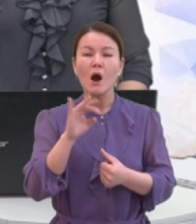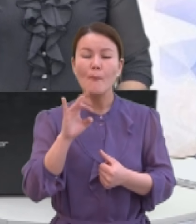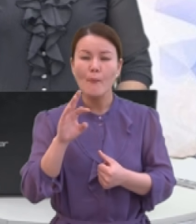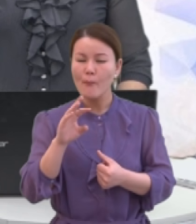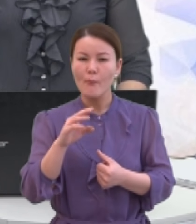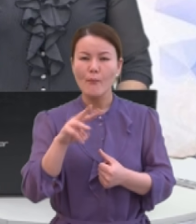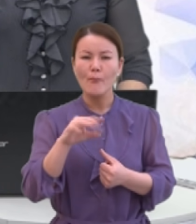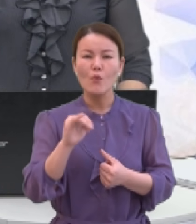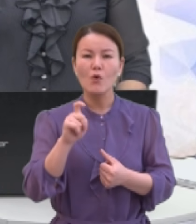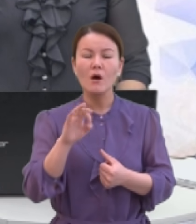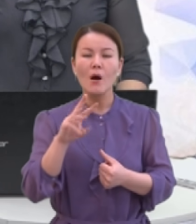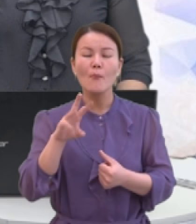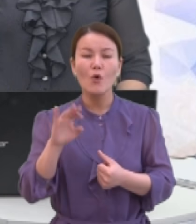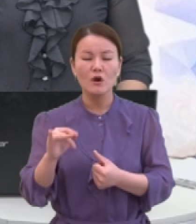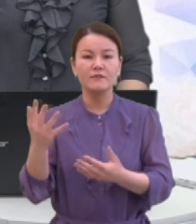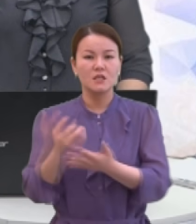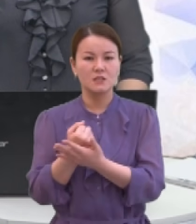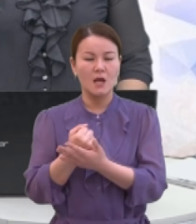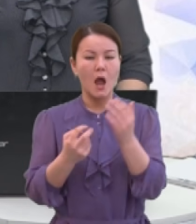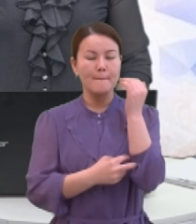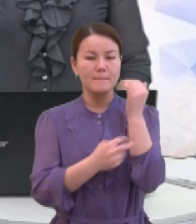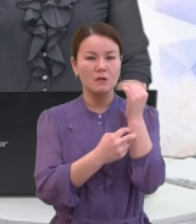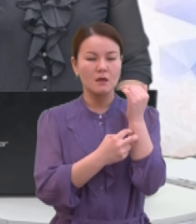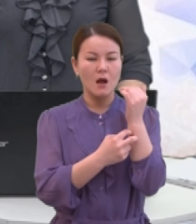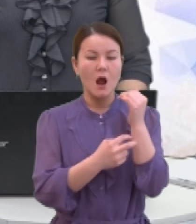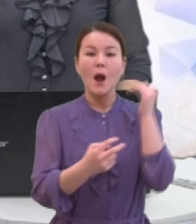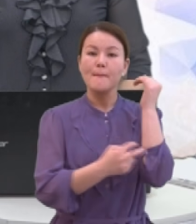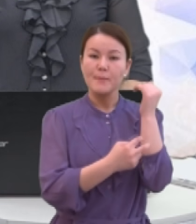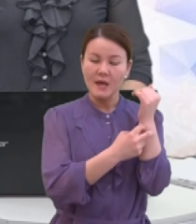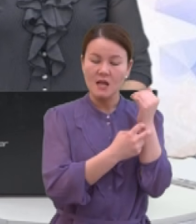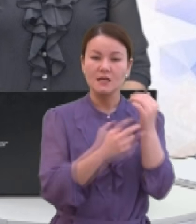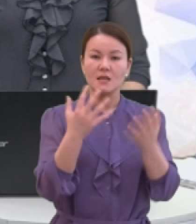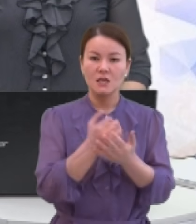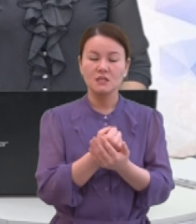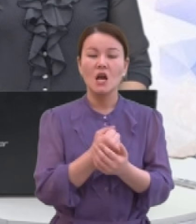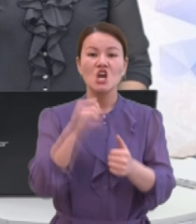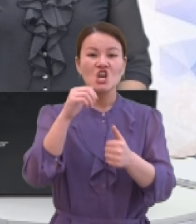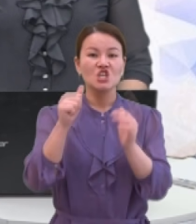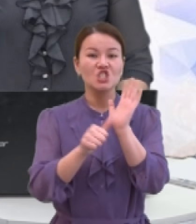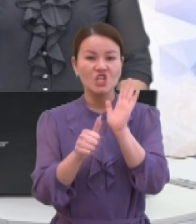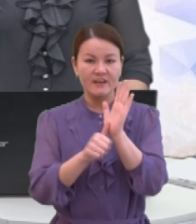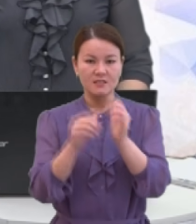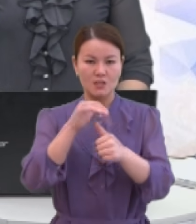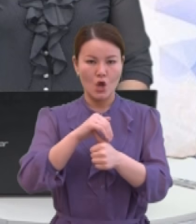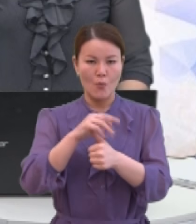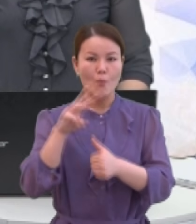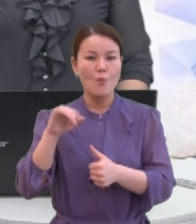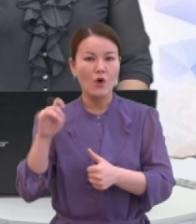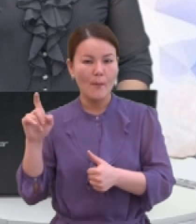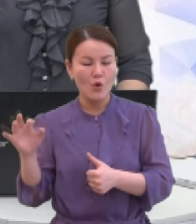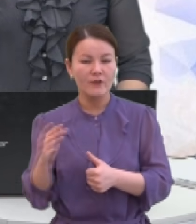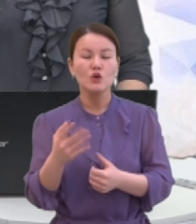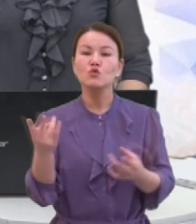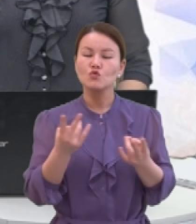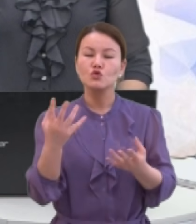посчитали запишем белка нашла 6 мухоморов нужно узнать